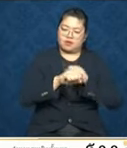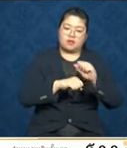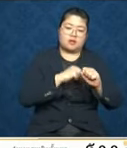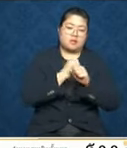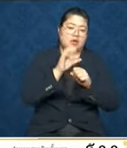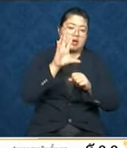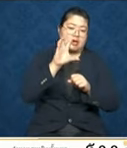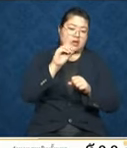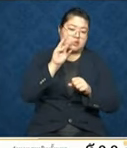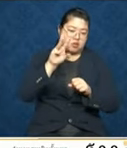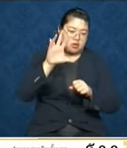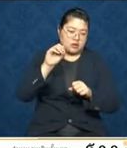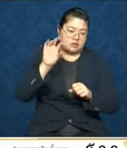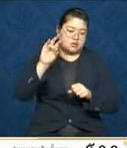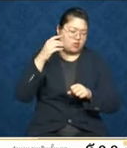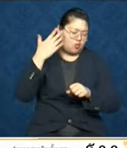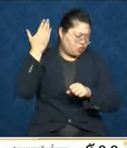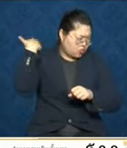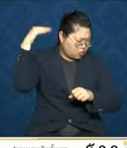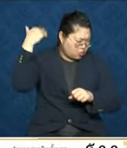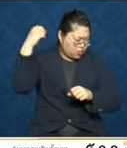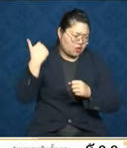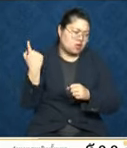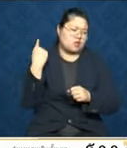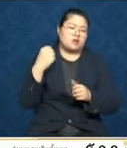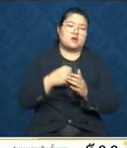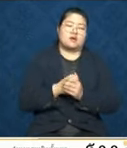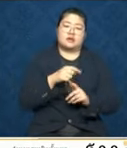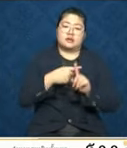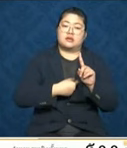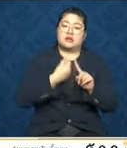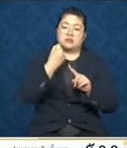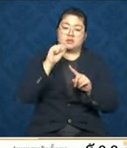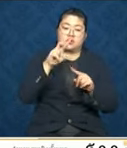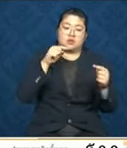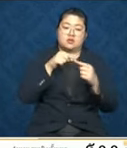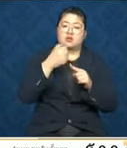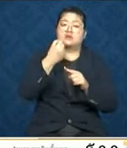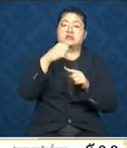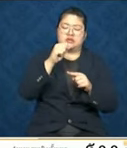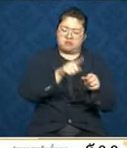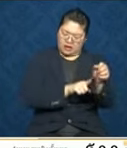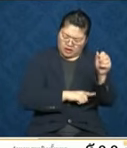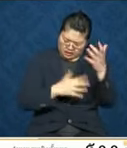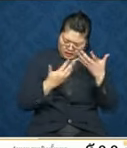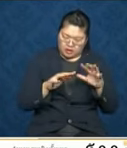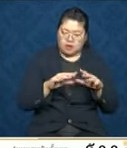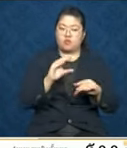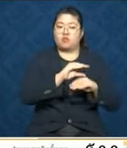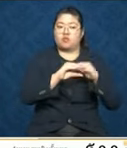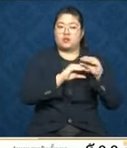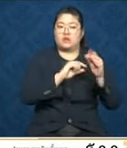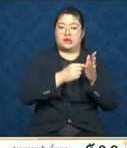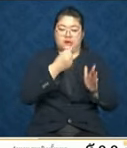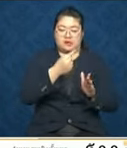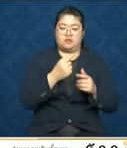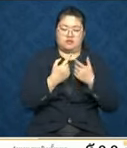เปิดสนามบินเมื่อวันที่20ธันวาคมนะครับก็นานมากครับและก็ปัจจุบันเรา